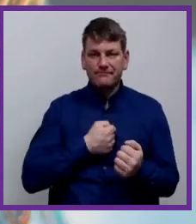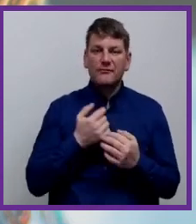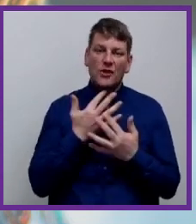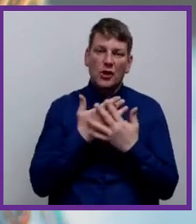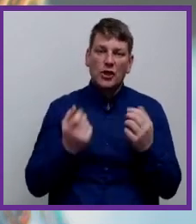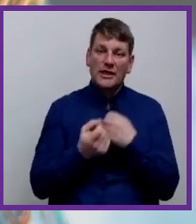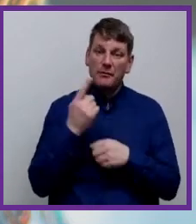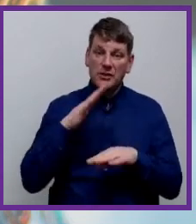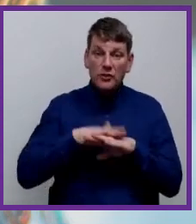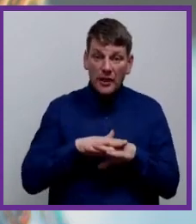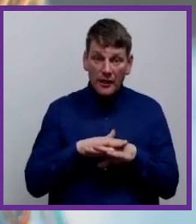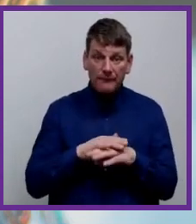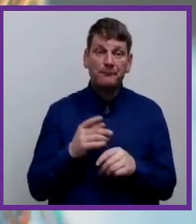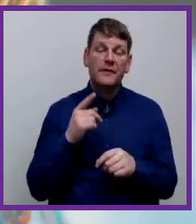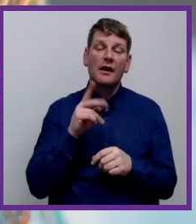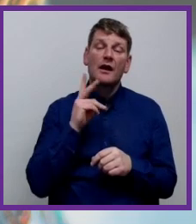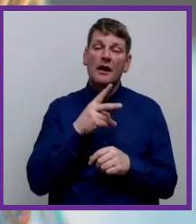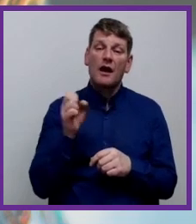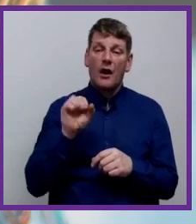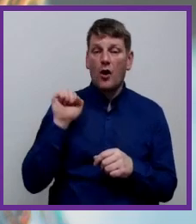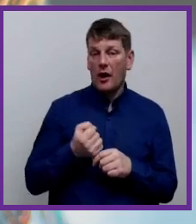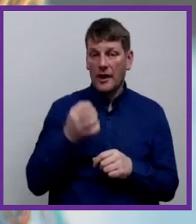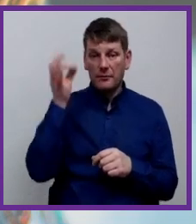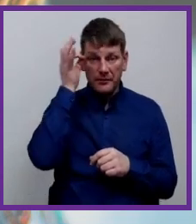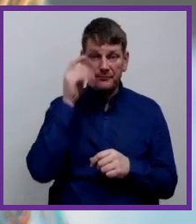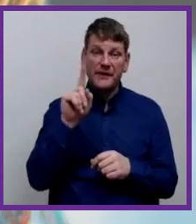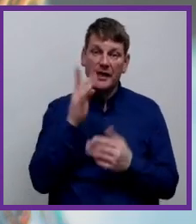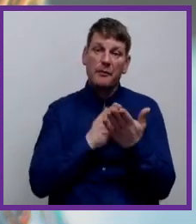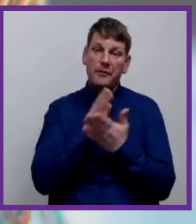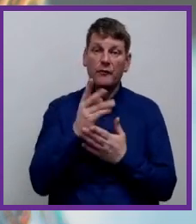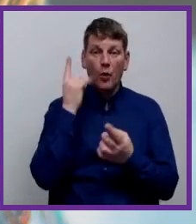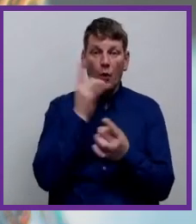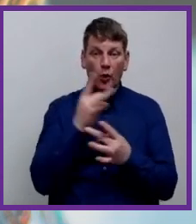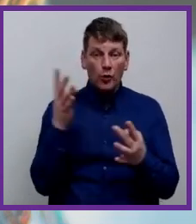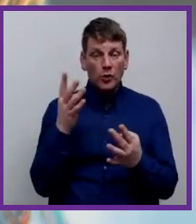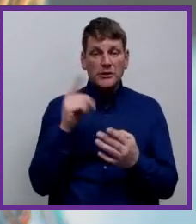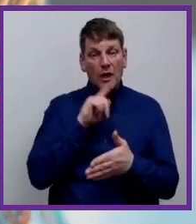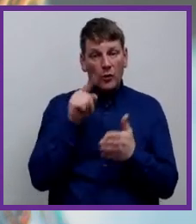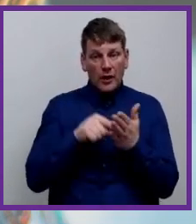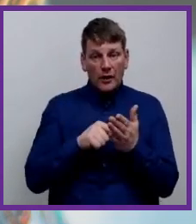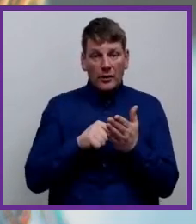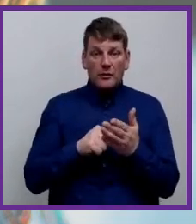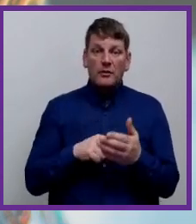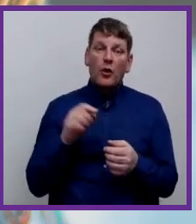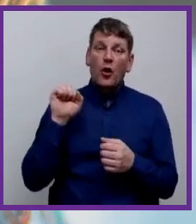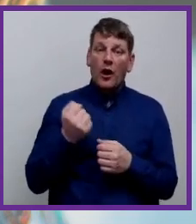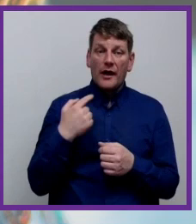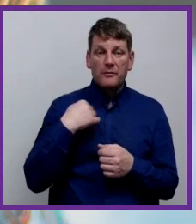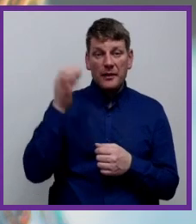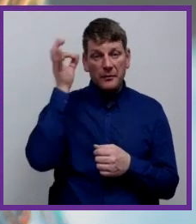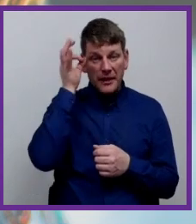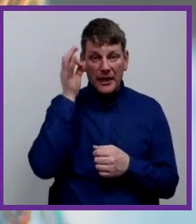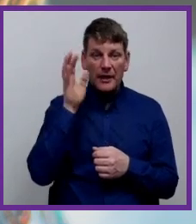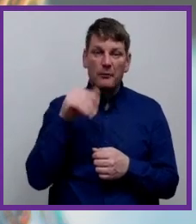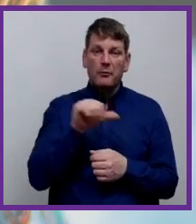kā jau kolēģi pieminēja, droši vien ir jāpievērš šim te kultūras jautājumam par kultūras iezīmēm. Kolēģi minēja šeit par šo